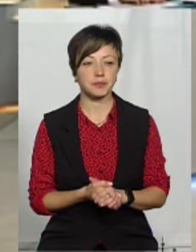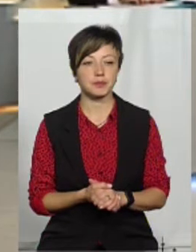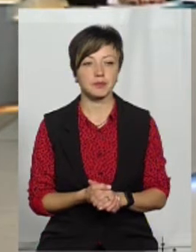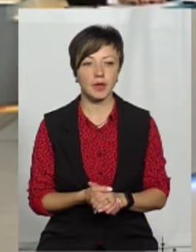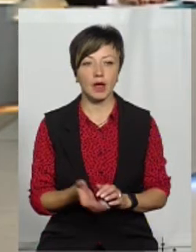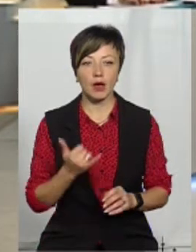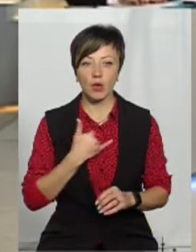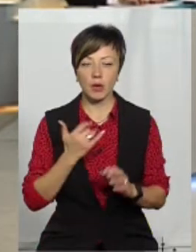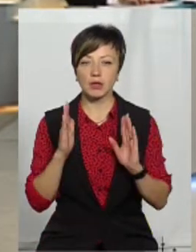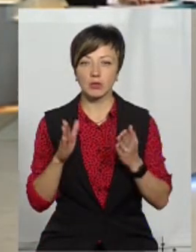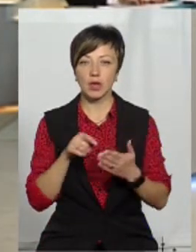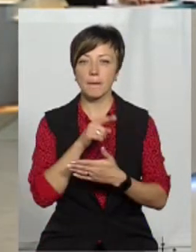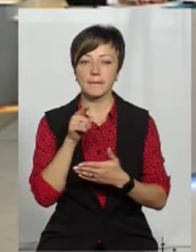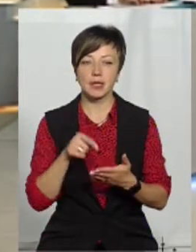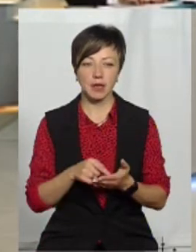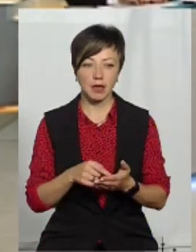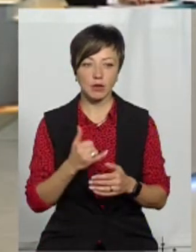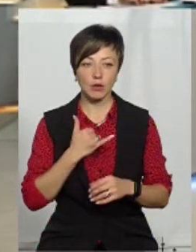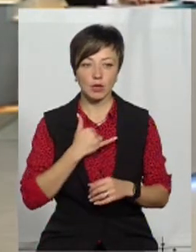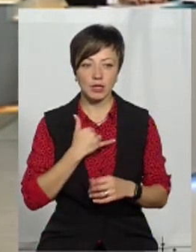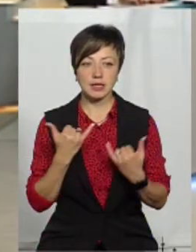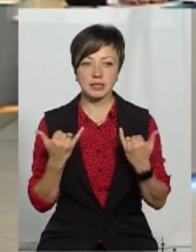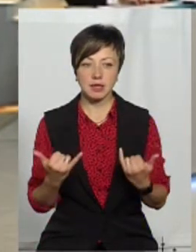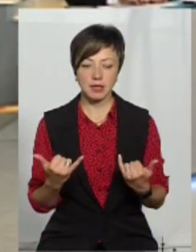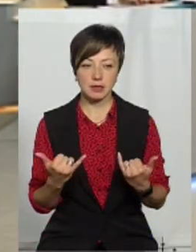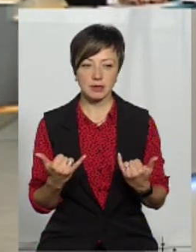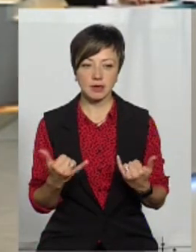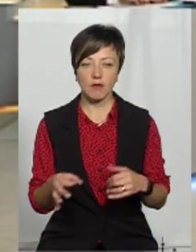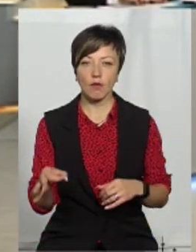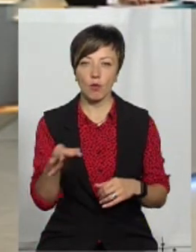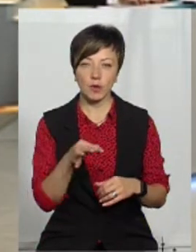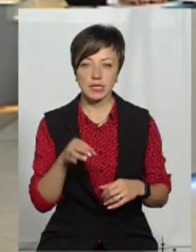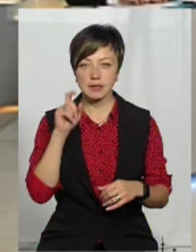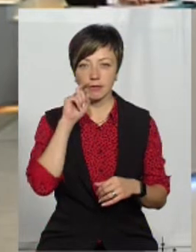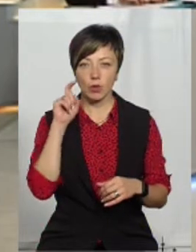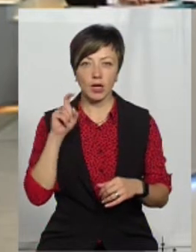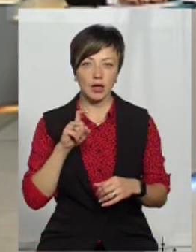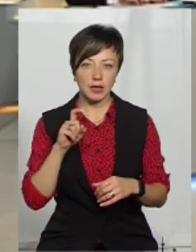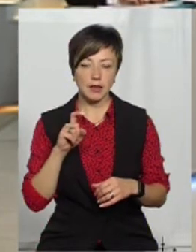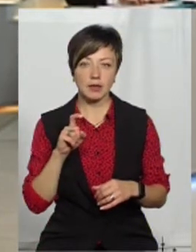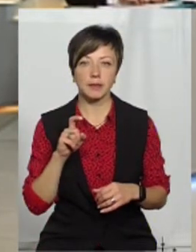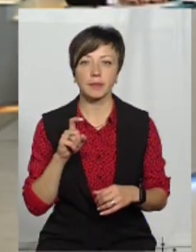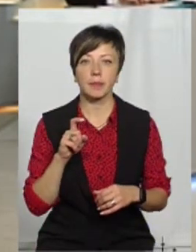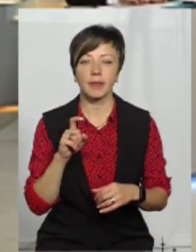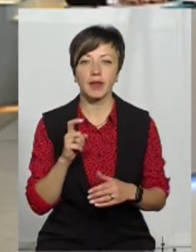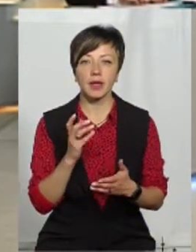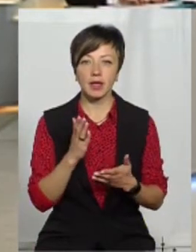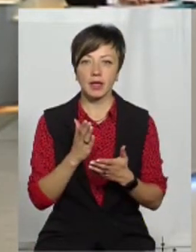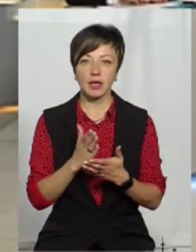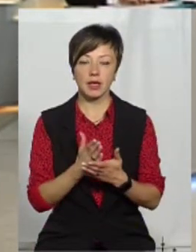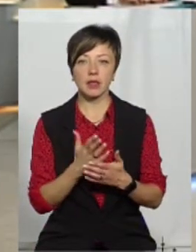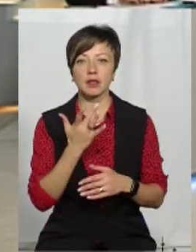Також в мене таке буде питання. У нас зараз в області, в Україні, так, є